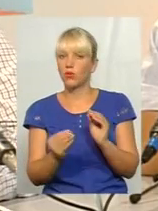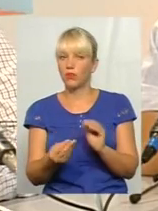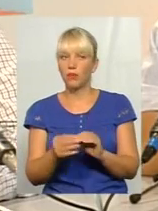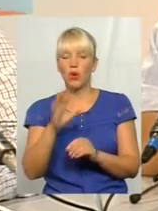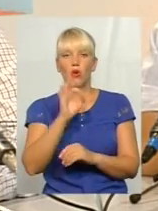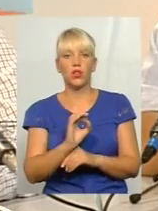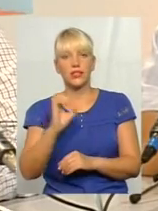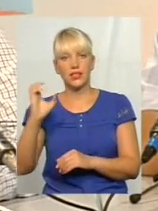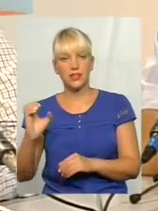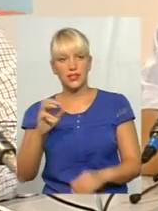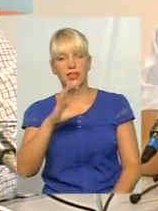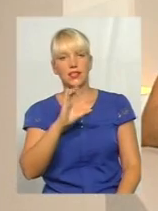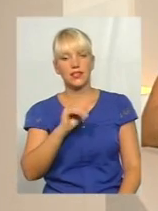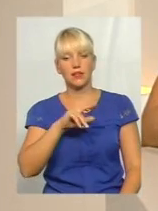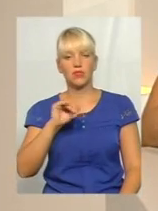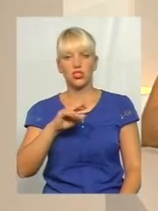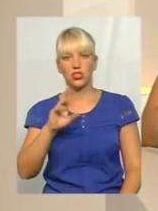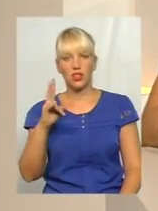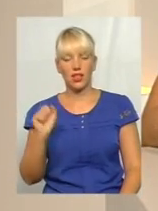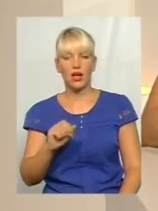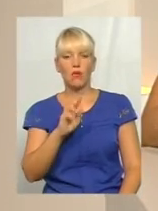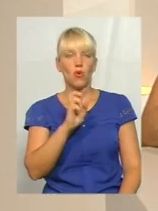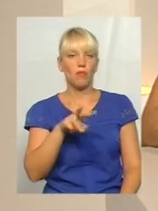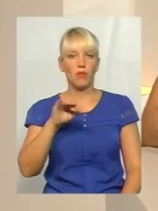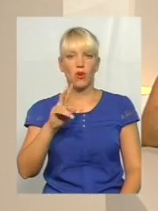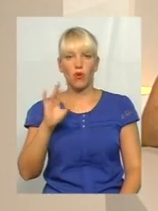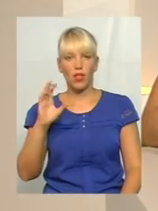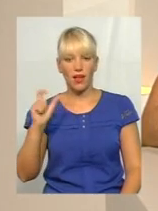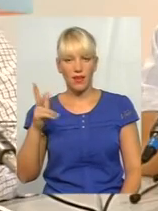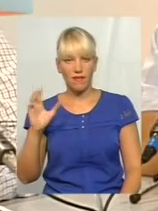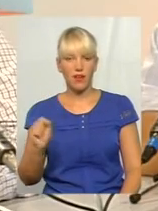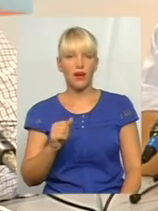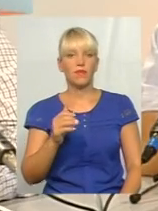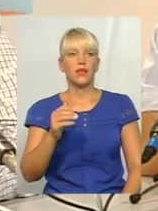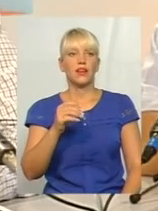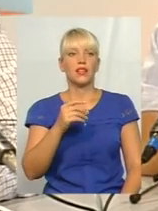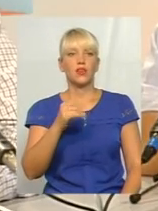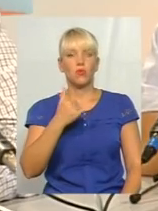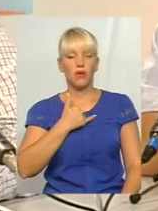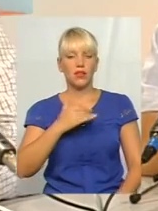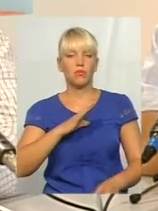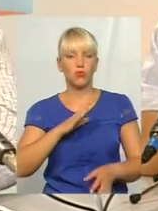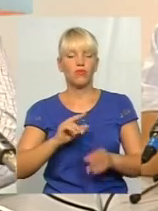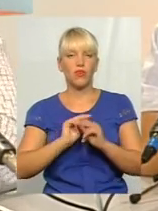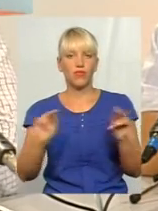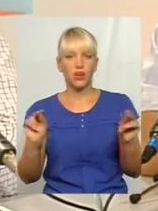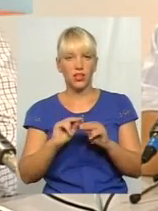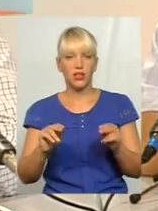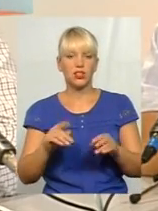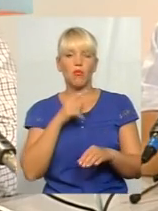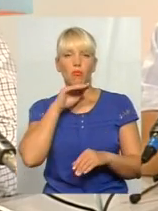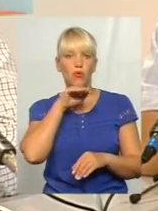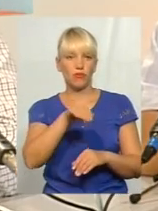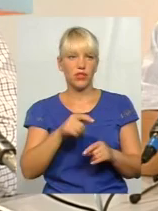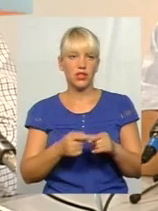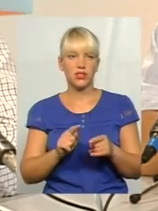Сергійовича симчишина у богомира Миколаєва і у мене був викладач видатний доктор наук професор